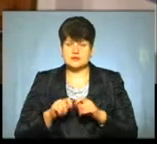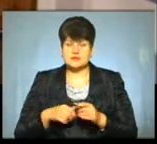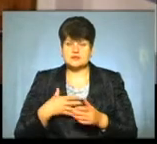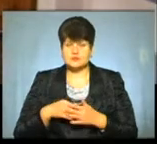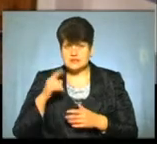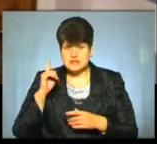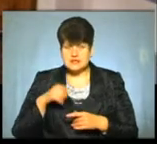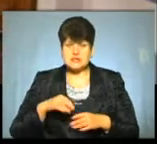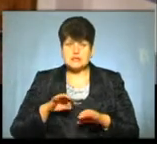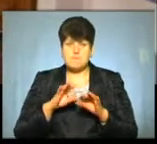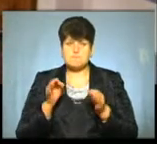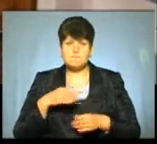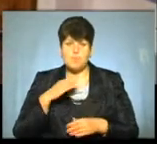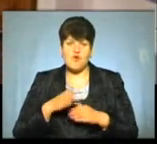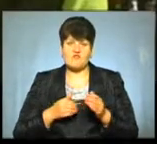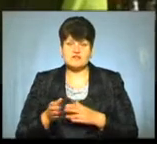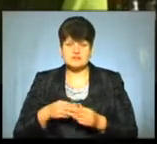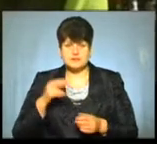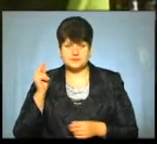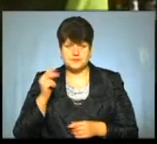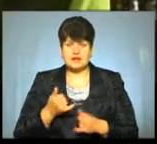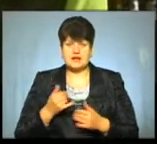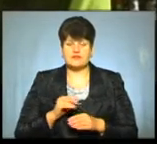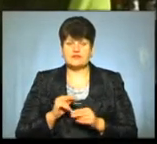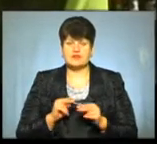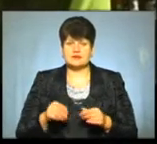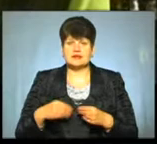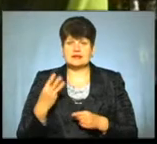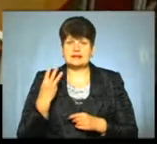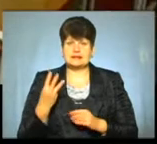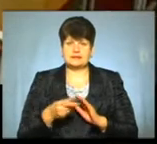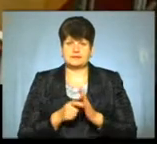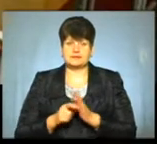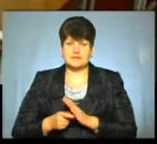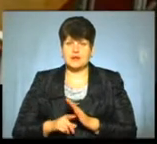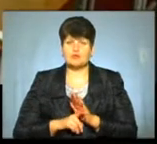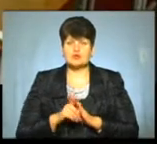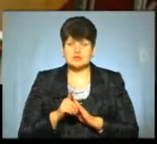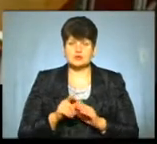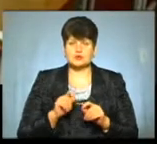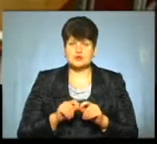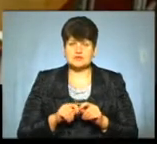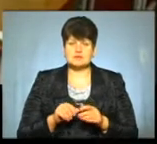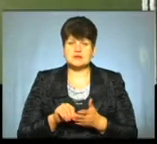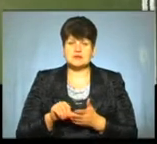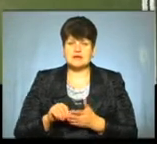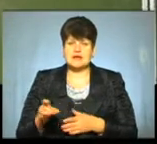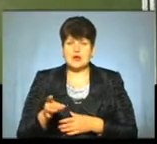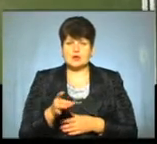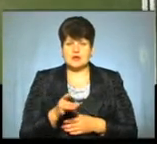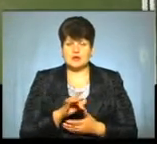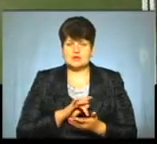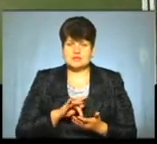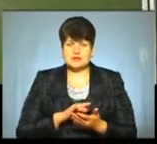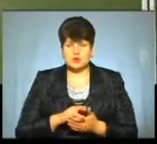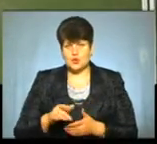знання, володіння професійними навиками. Для вчителів виділили 3 аудиторії. На початку – інструкція від представників